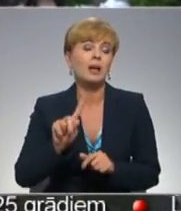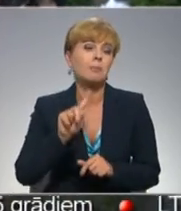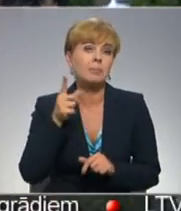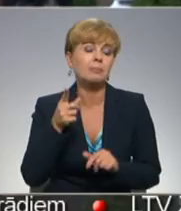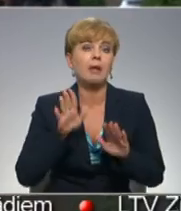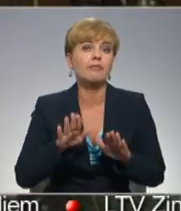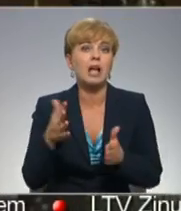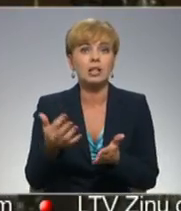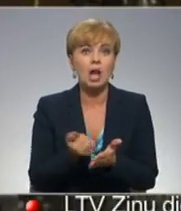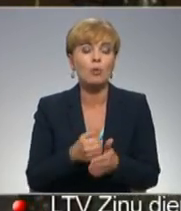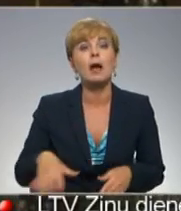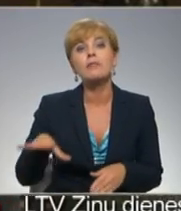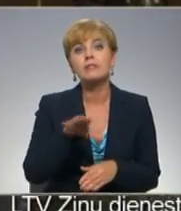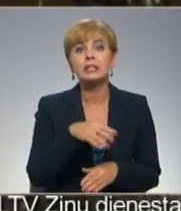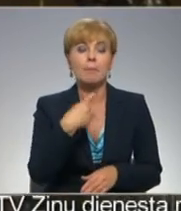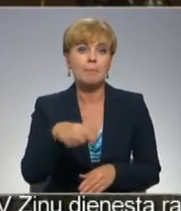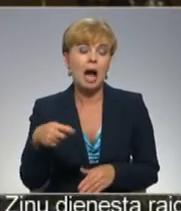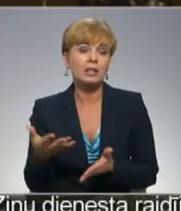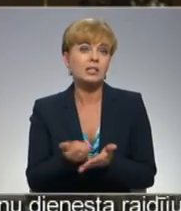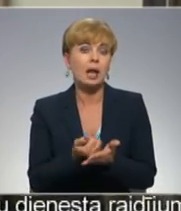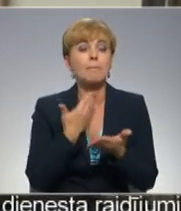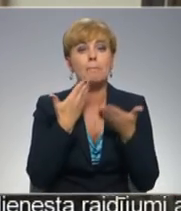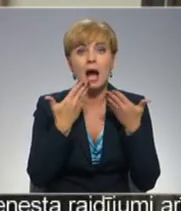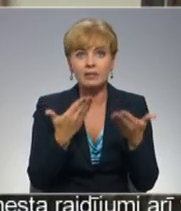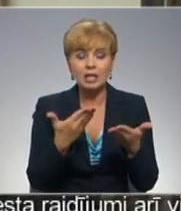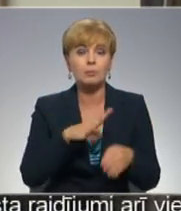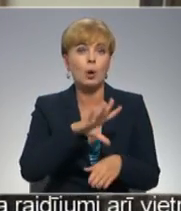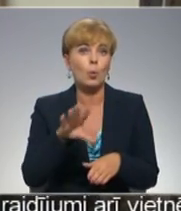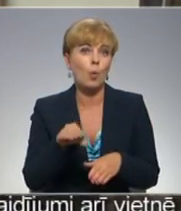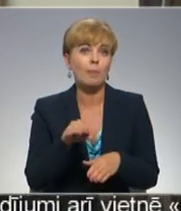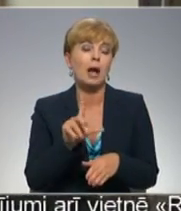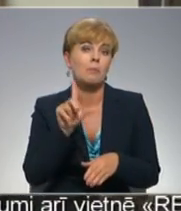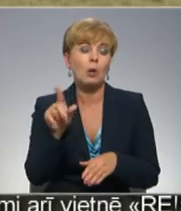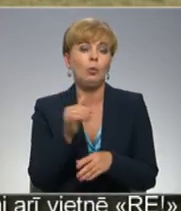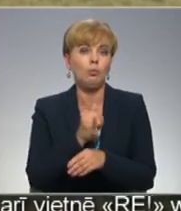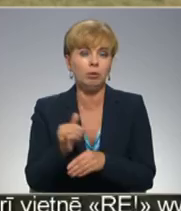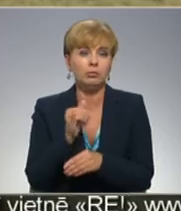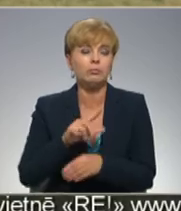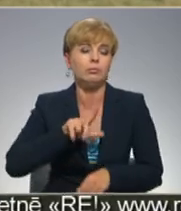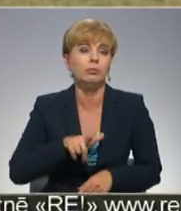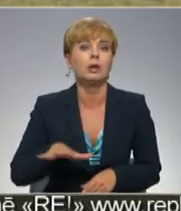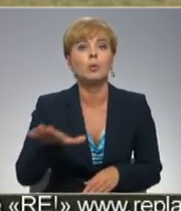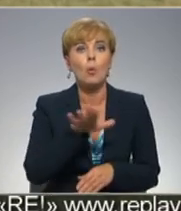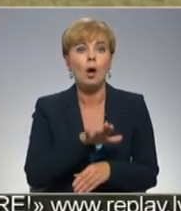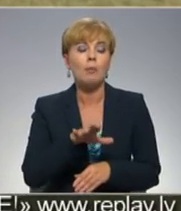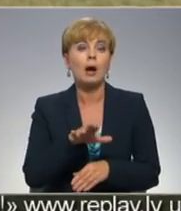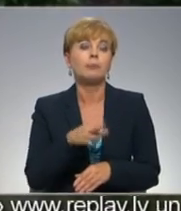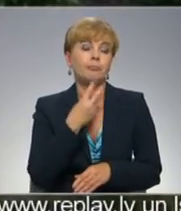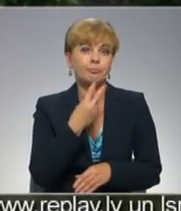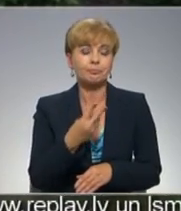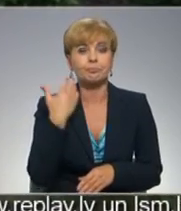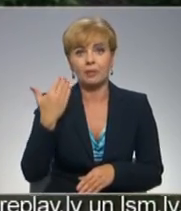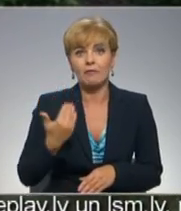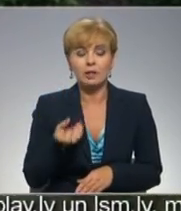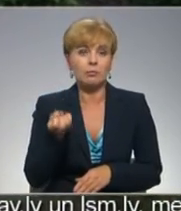vietas ieguvēja, bet arī visi pārējie saņēmuši pateicības un kopīgi iespēja doties ekskursijā pa Latvijas skaistākajiem dārziem. Bet lūk, kādas